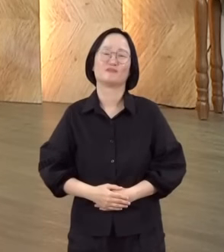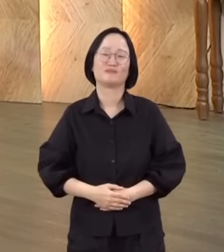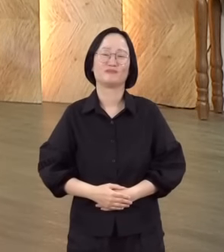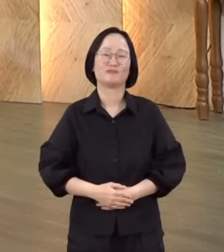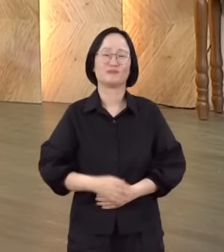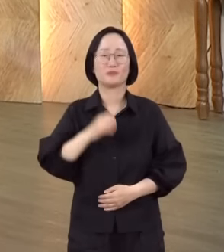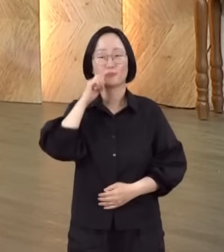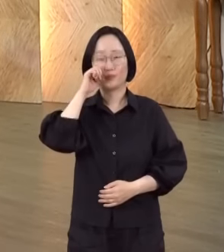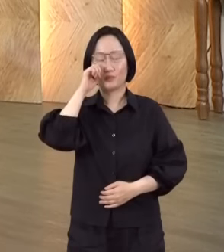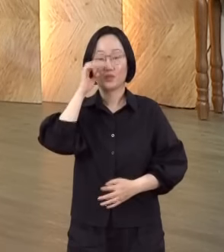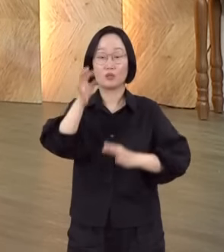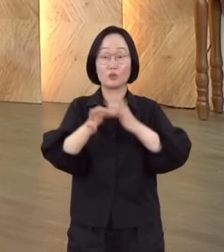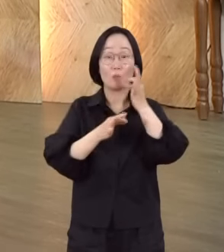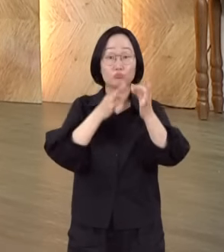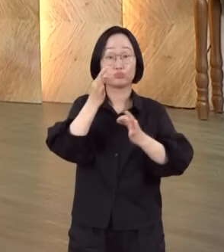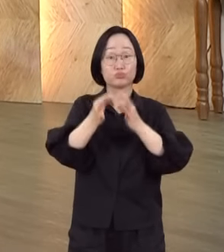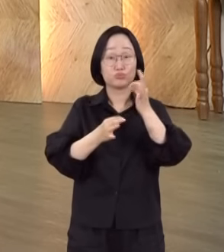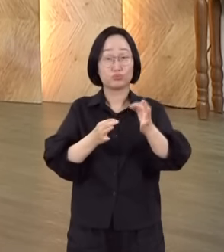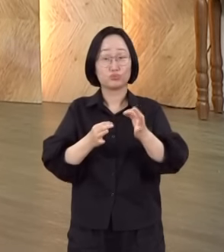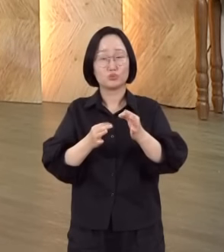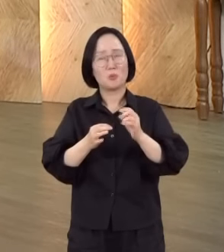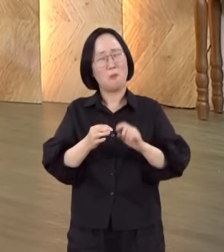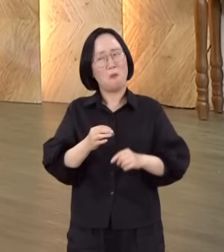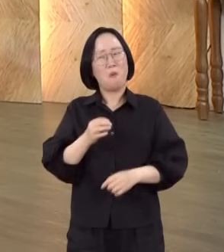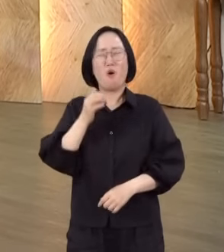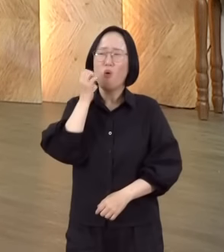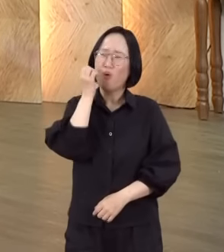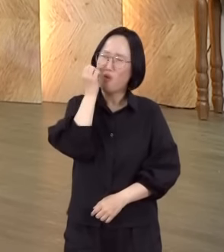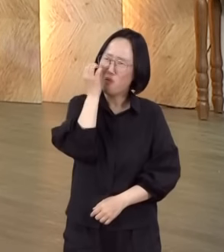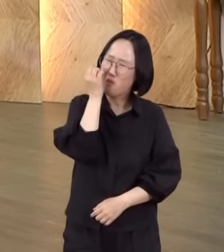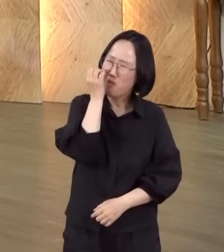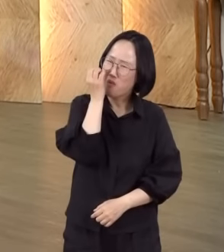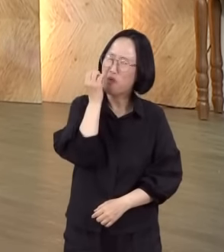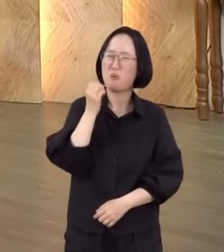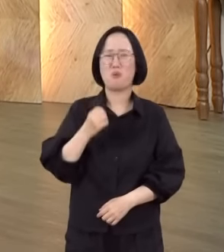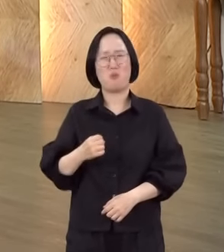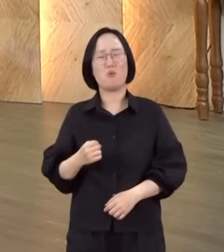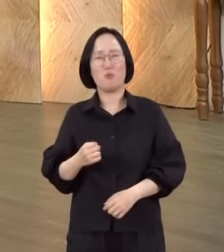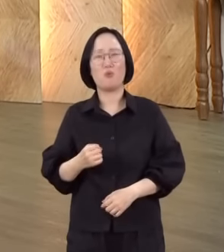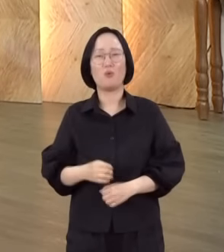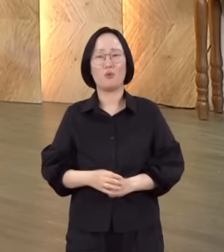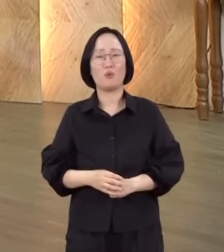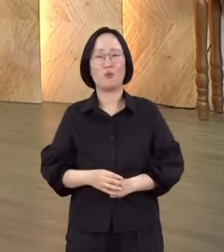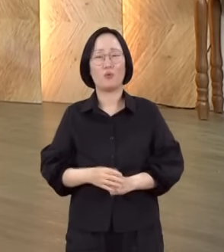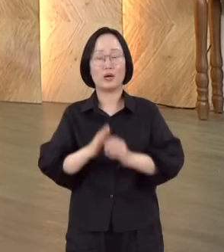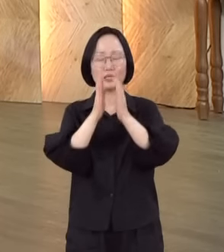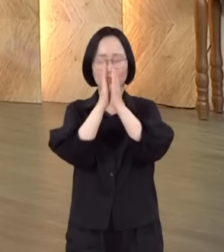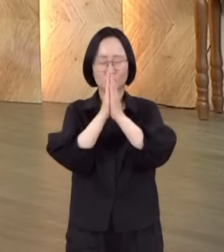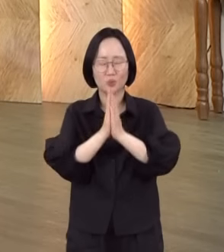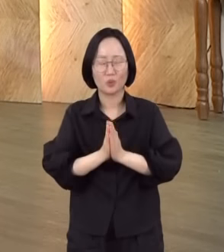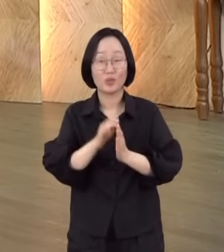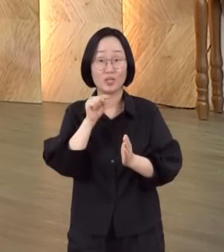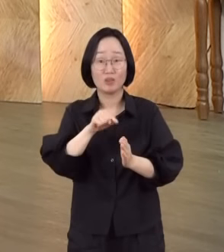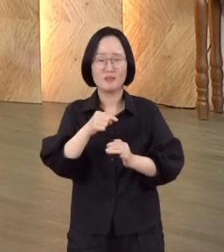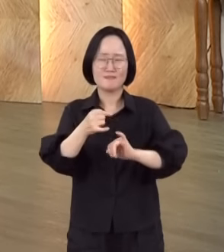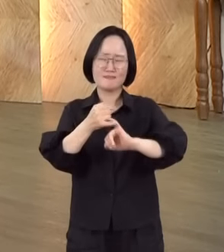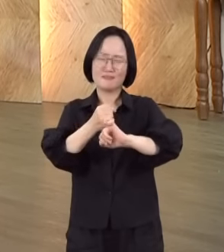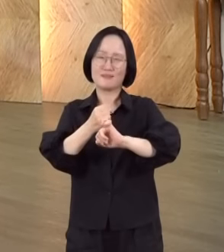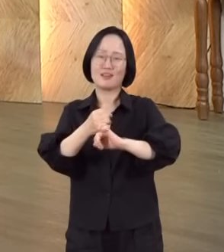바랍니다 염불은 참 묘한 도리가 있습니다 기도는 반드시 가피가